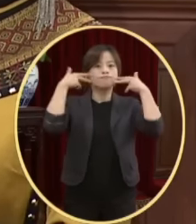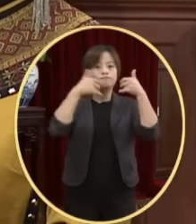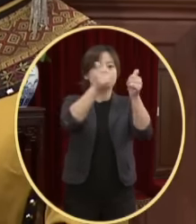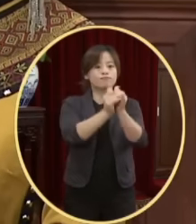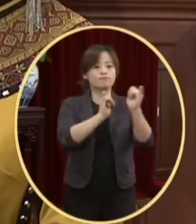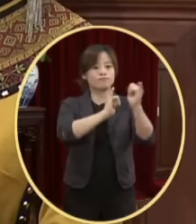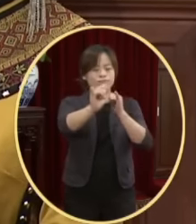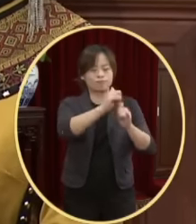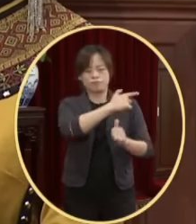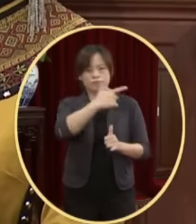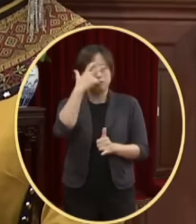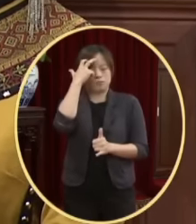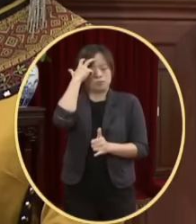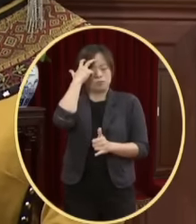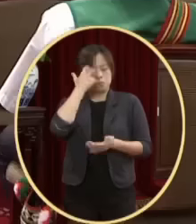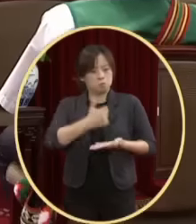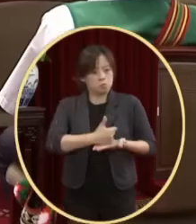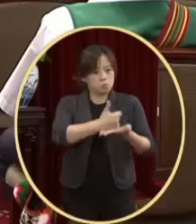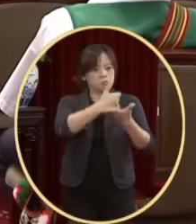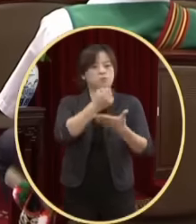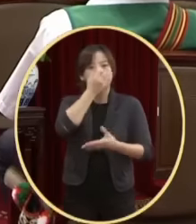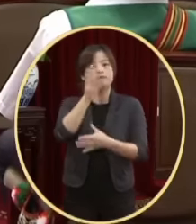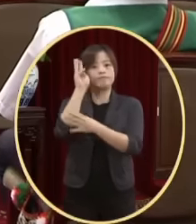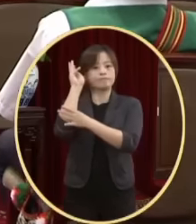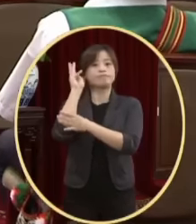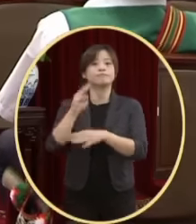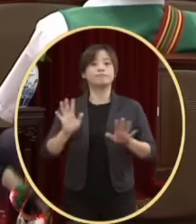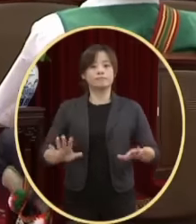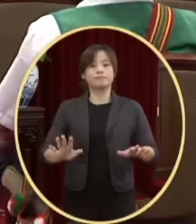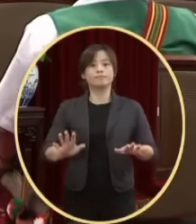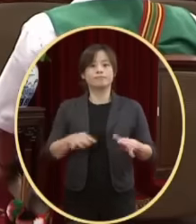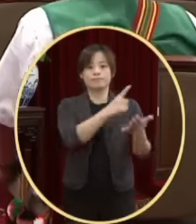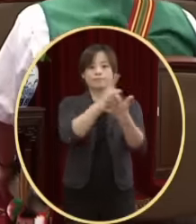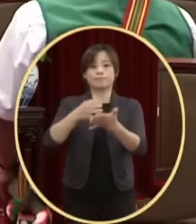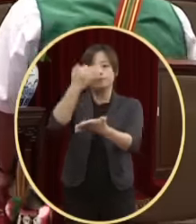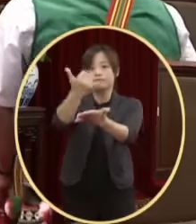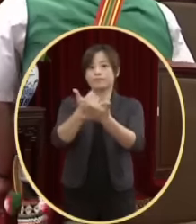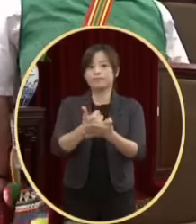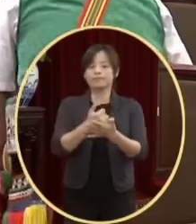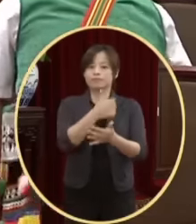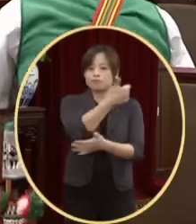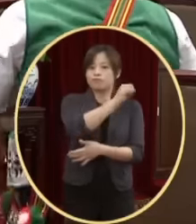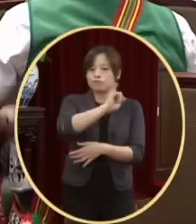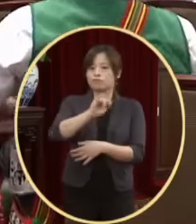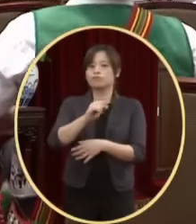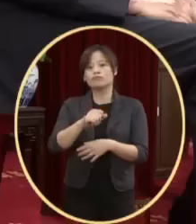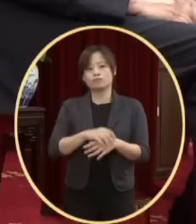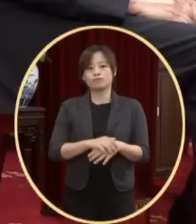会最坚定而庄严的承诺。今天，各位贵宾、各位女士、各